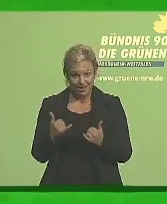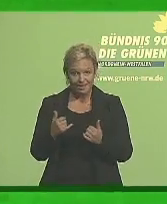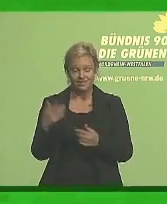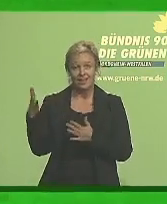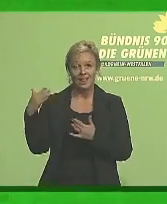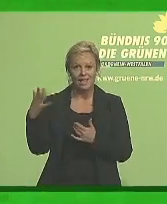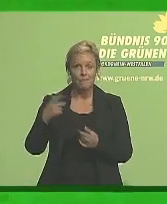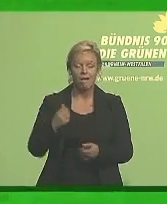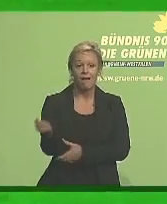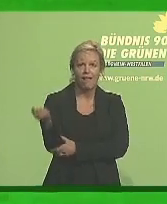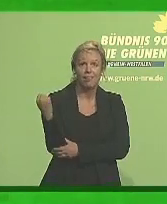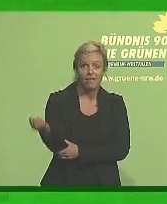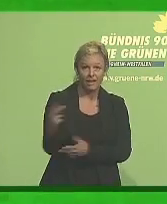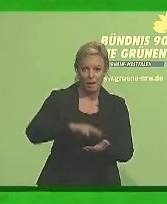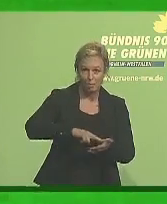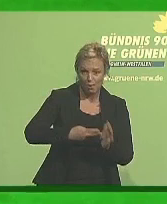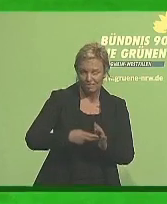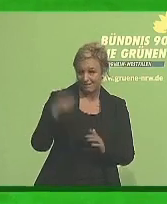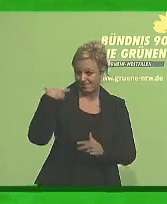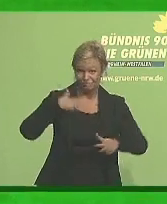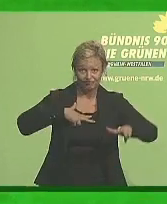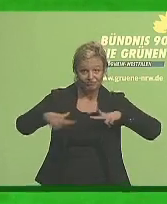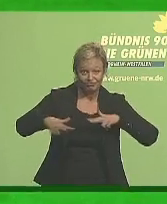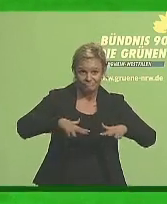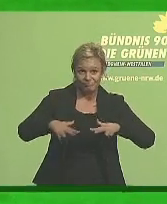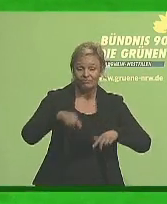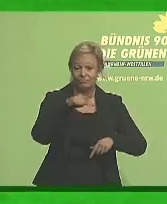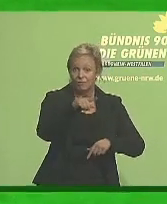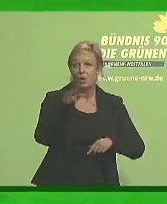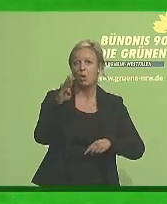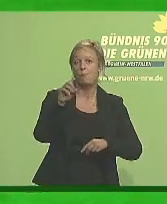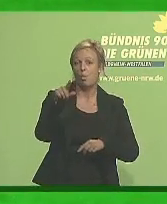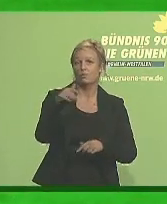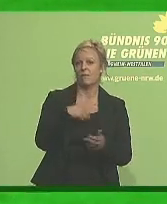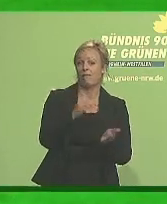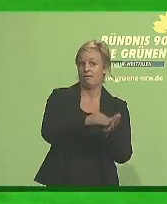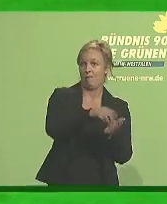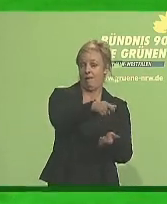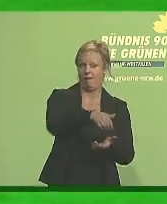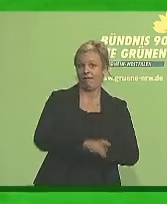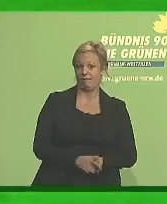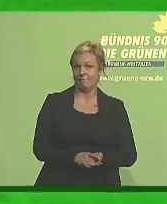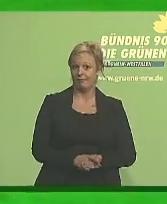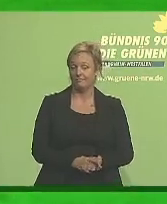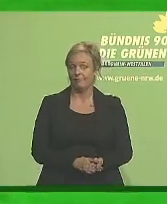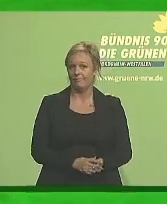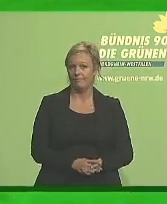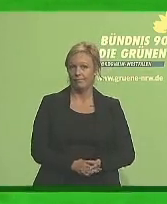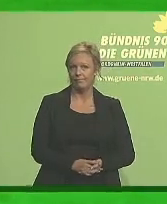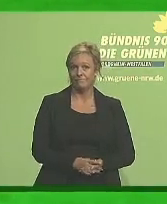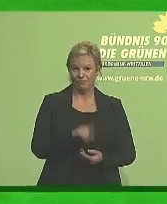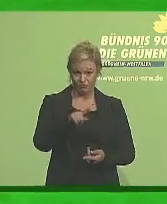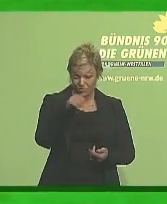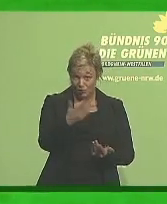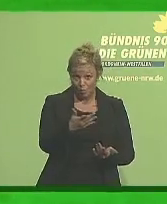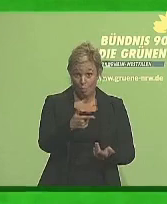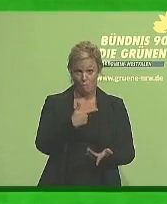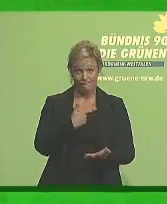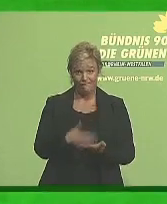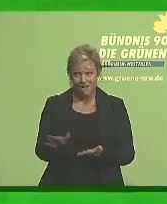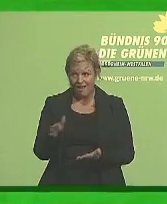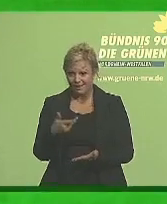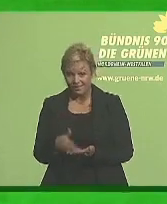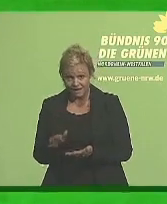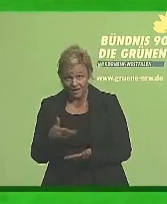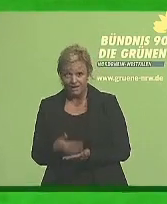Energiepolitik der letzten Legislatur in Brüssel gestanden haben. Wenn die lange so weitermachen können, dann